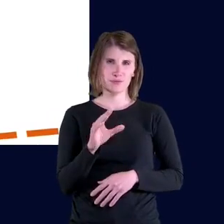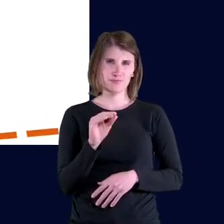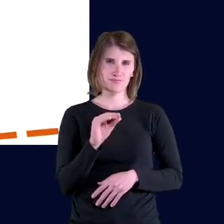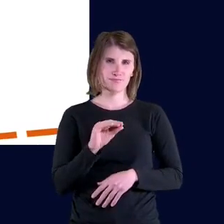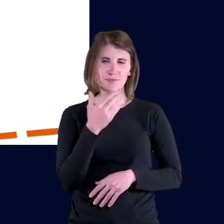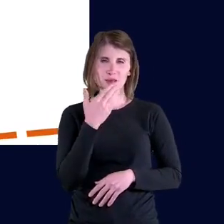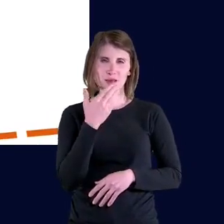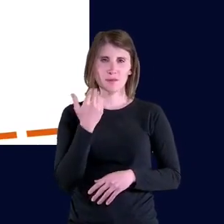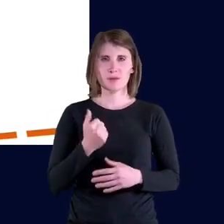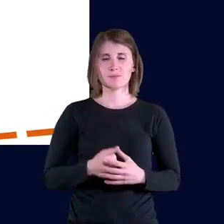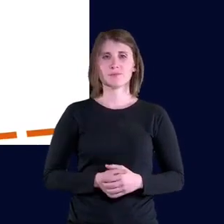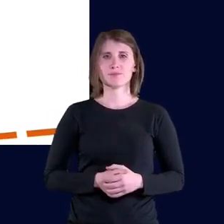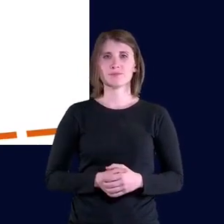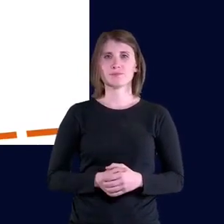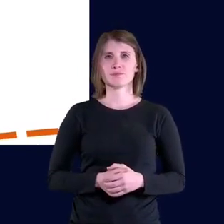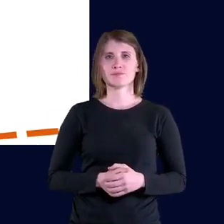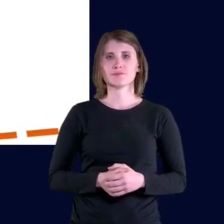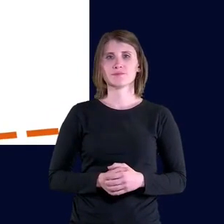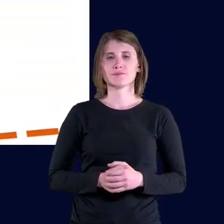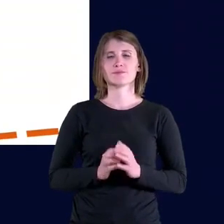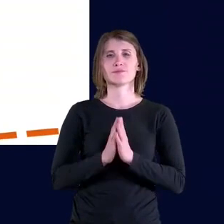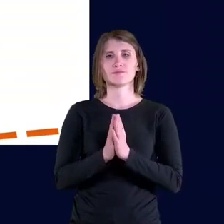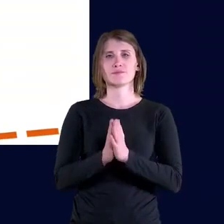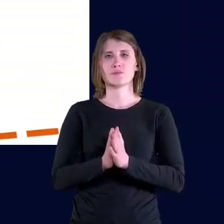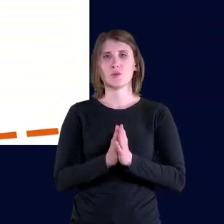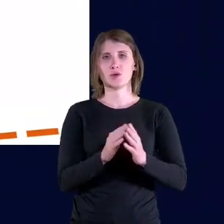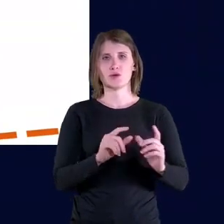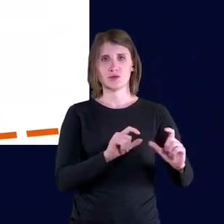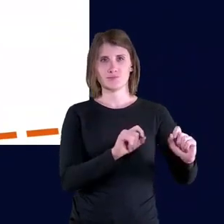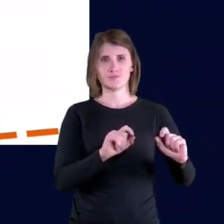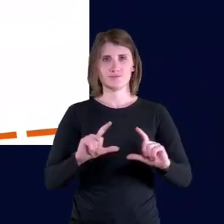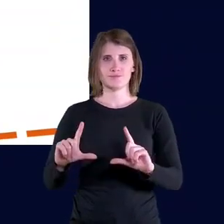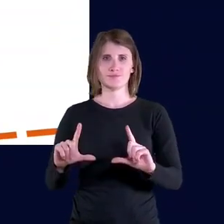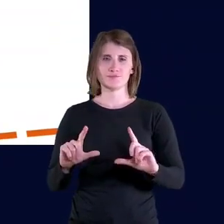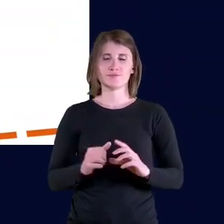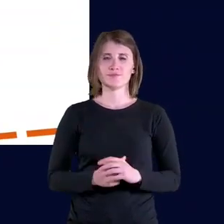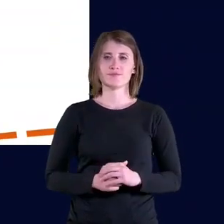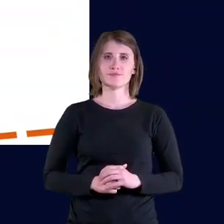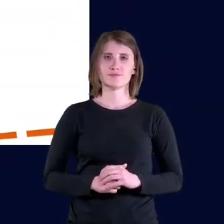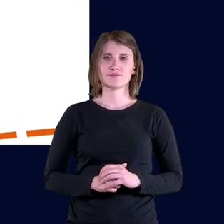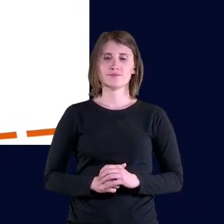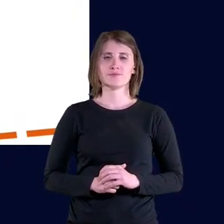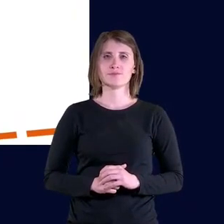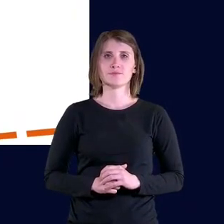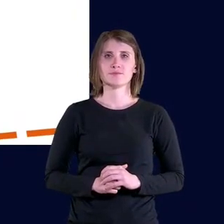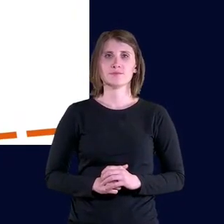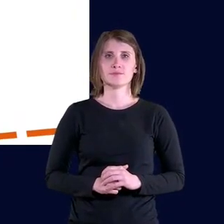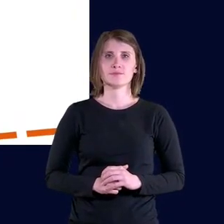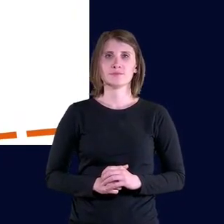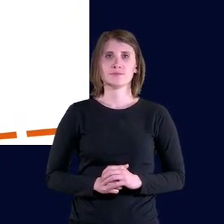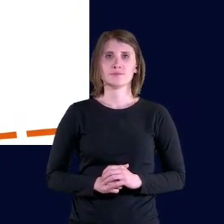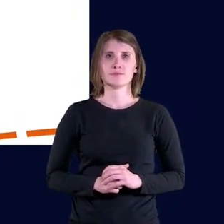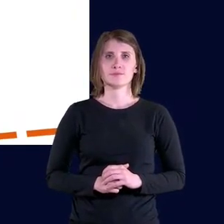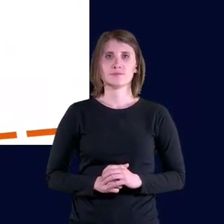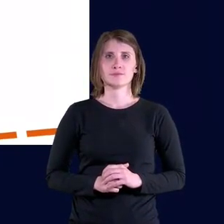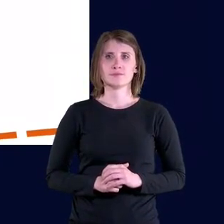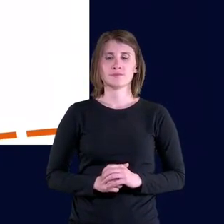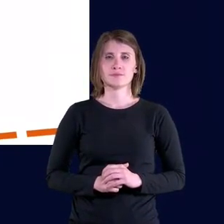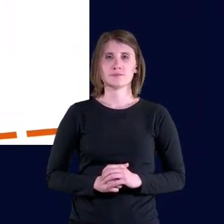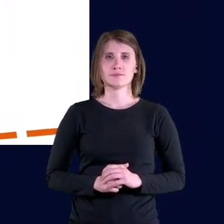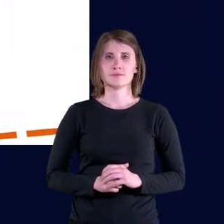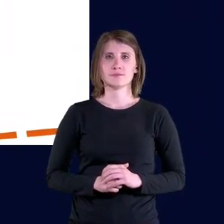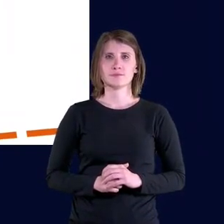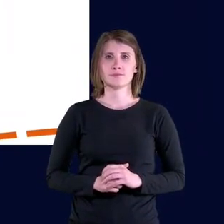go Bardzo proszę następnym znajdę i to szaleństwo